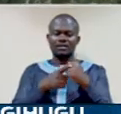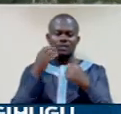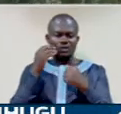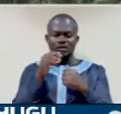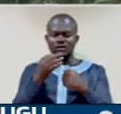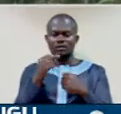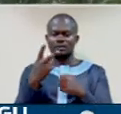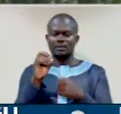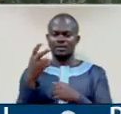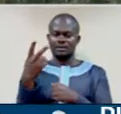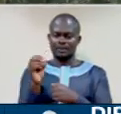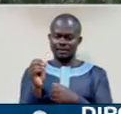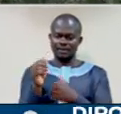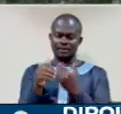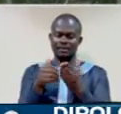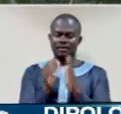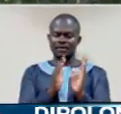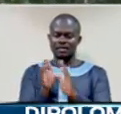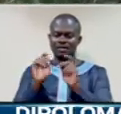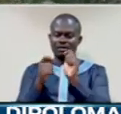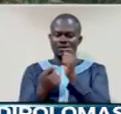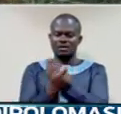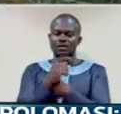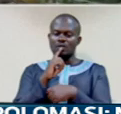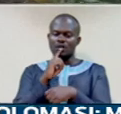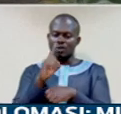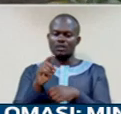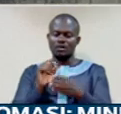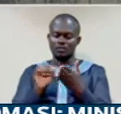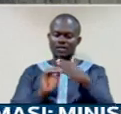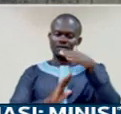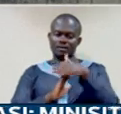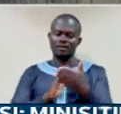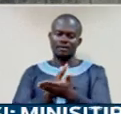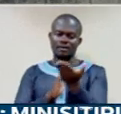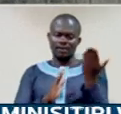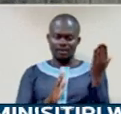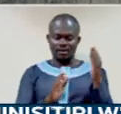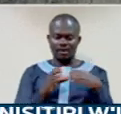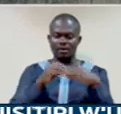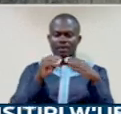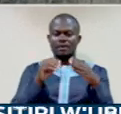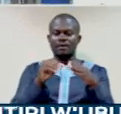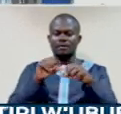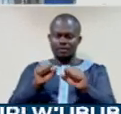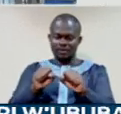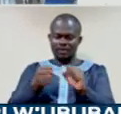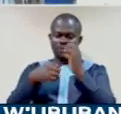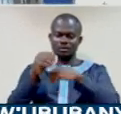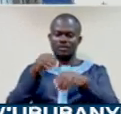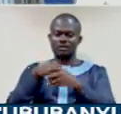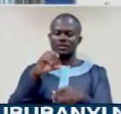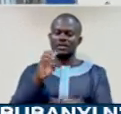umwaka w'2020 uteganya ivugururwa ry'amabwiriza y'umwanditsi mukuru agenga ibyerekeye gukodesha, kugurisha